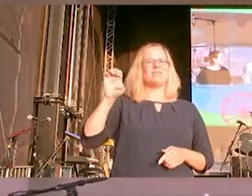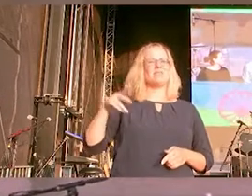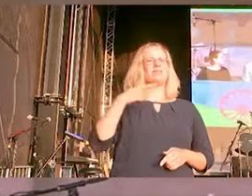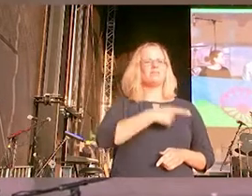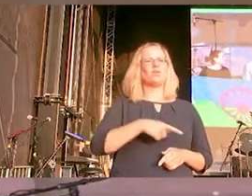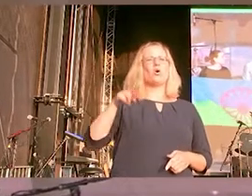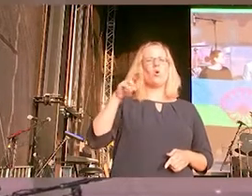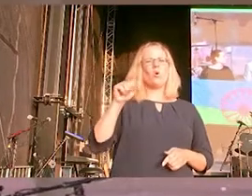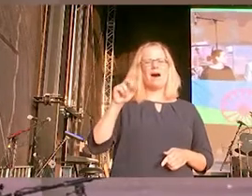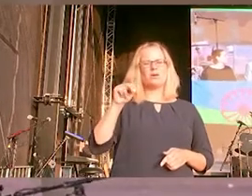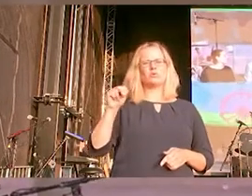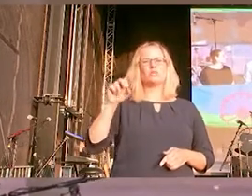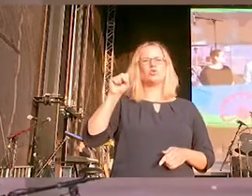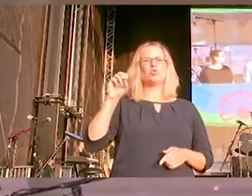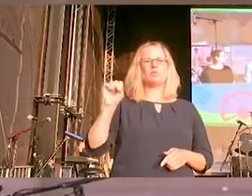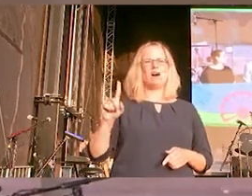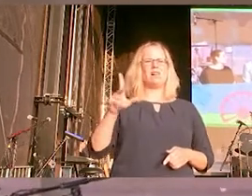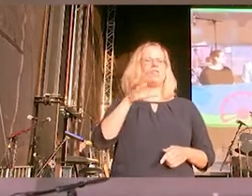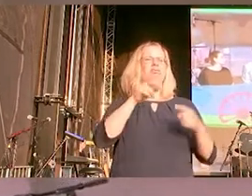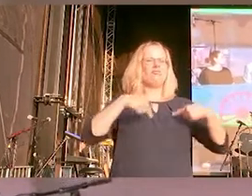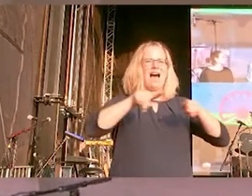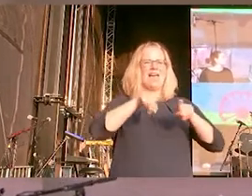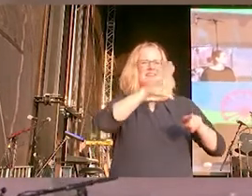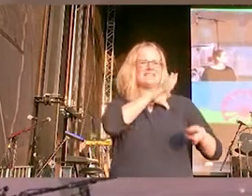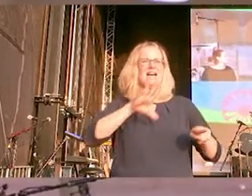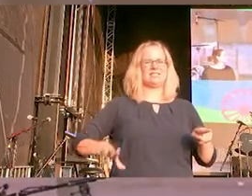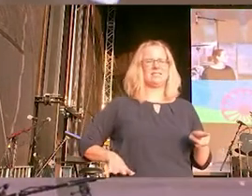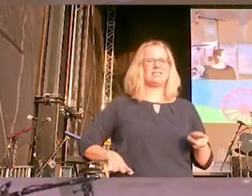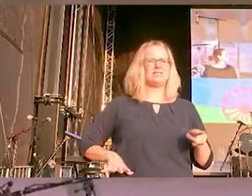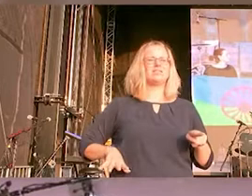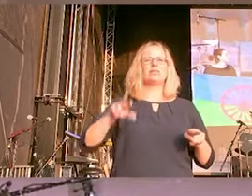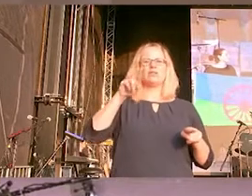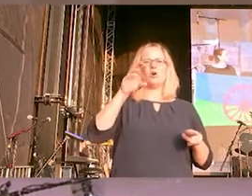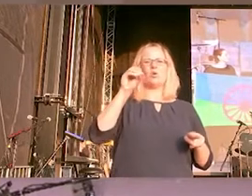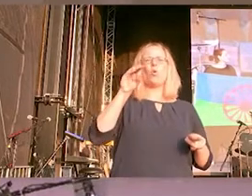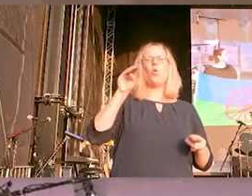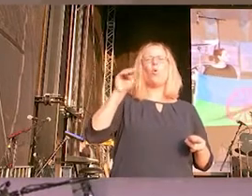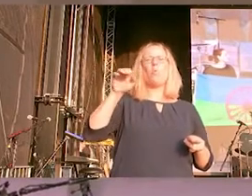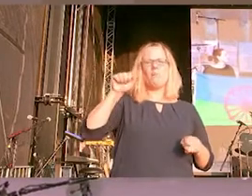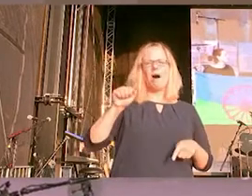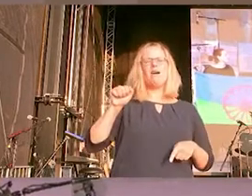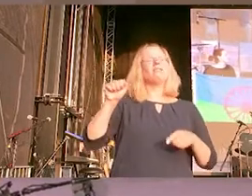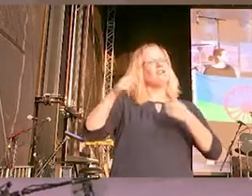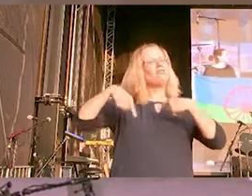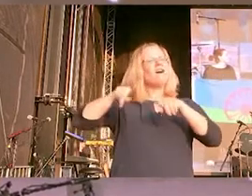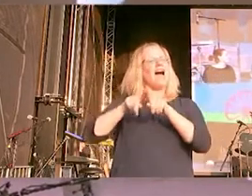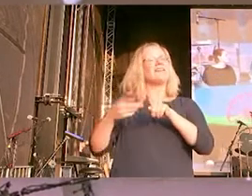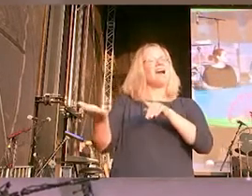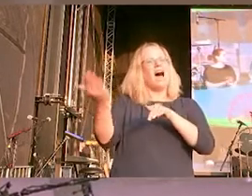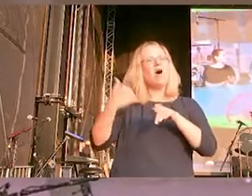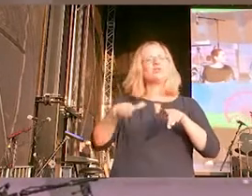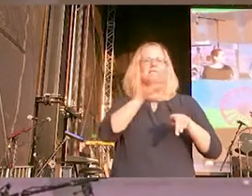Nahe, der Verein in Sachsen, den Roma gehört. Also der Roma-Verein aus